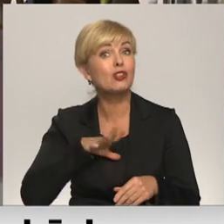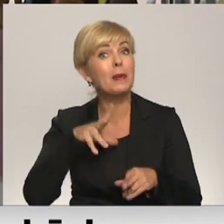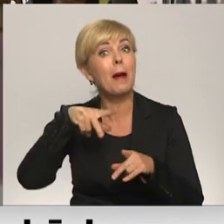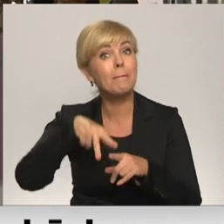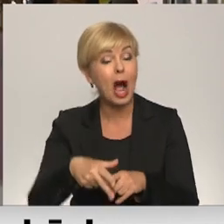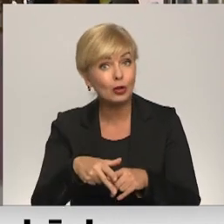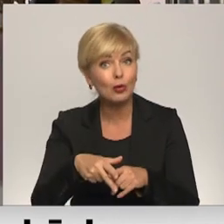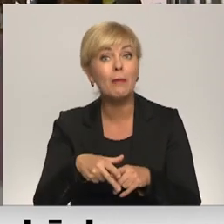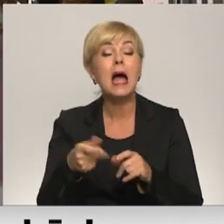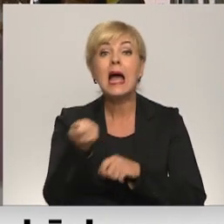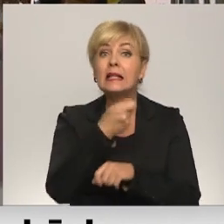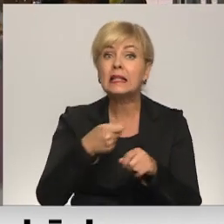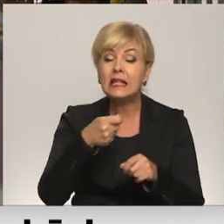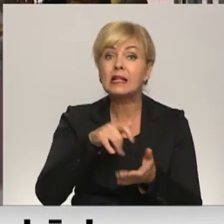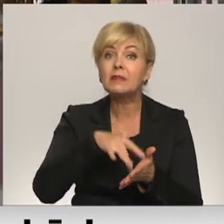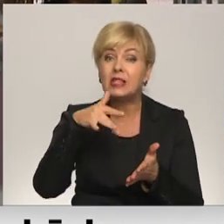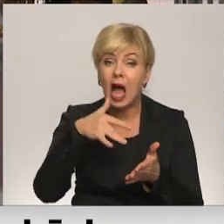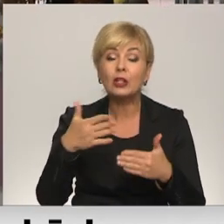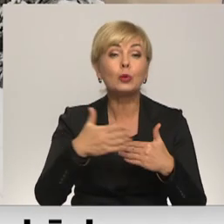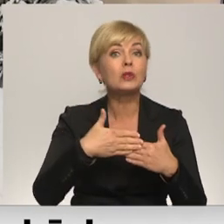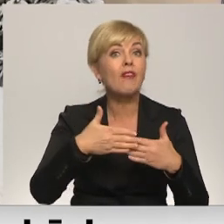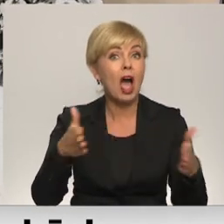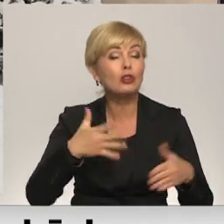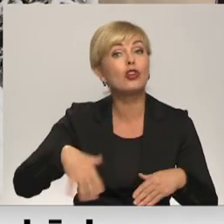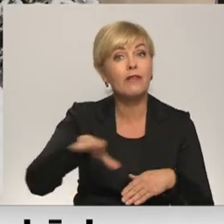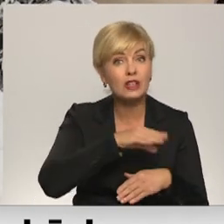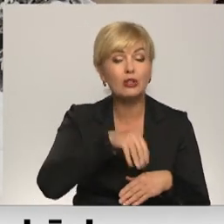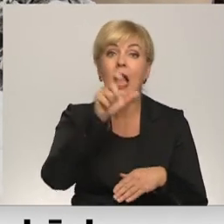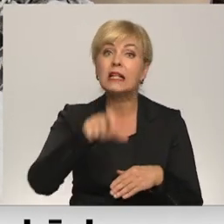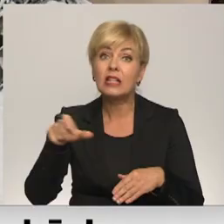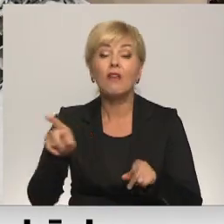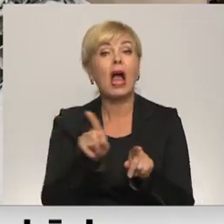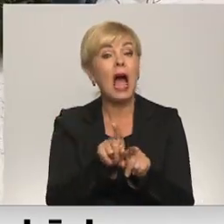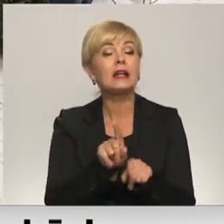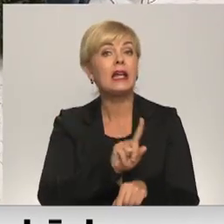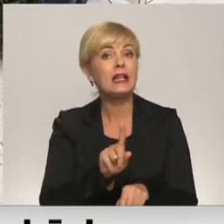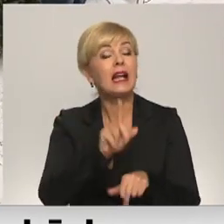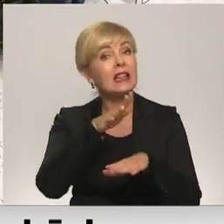kad durvis tirdzniecības centros vēruši visi veikali. Cilvēku netrūkst arī tirgū.